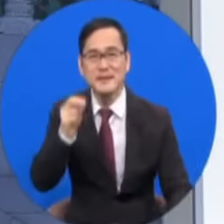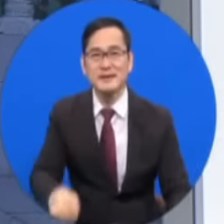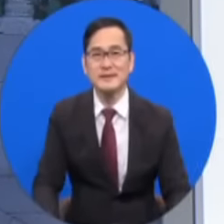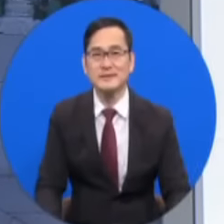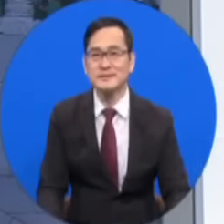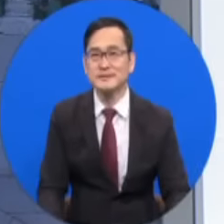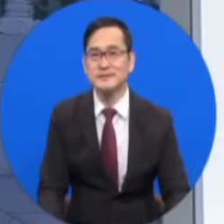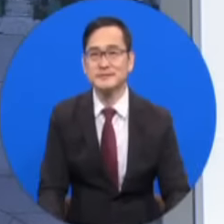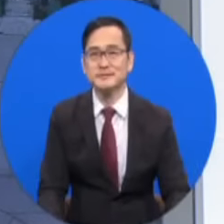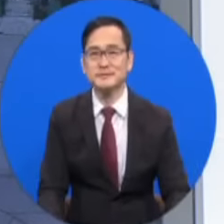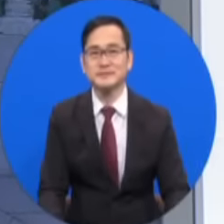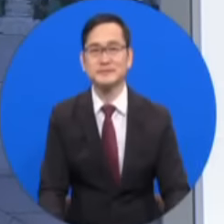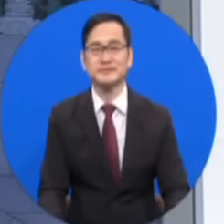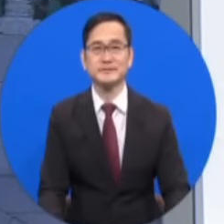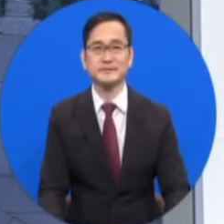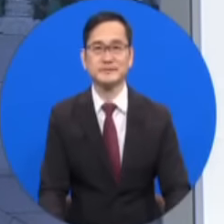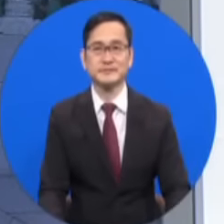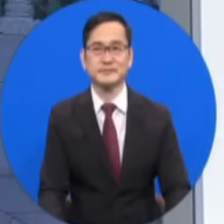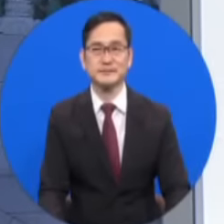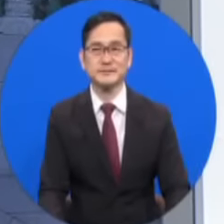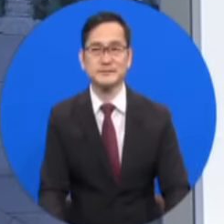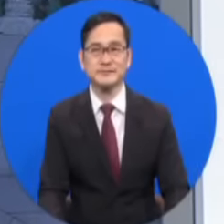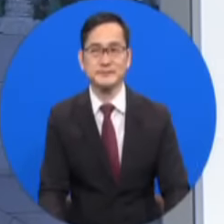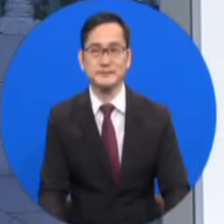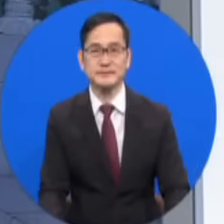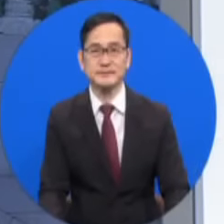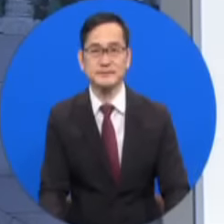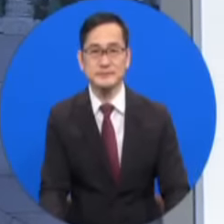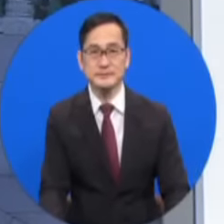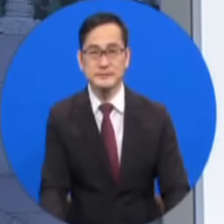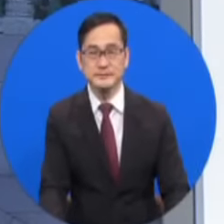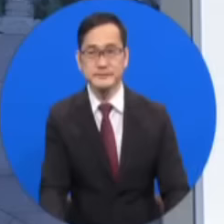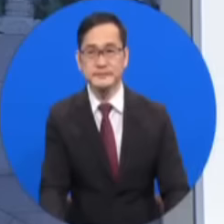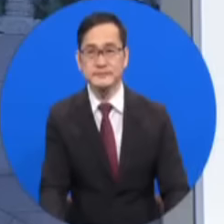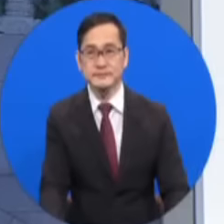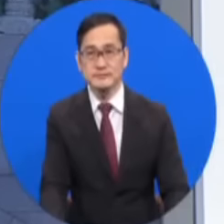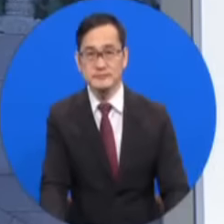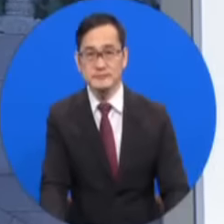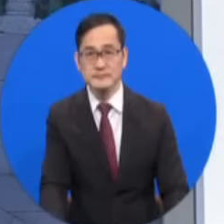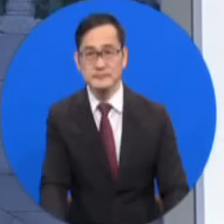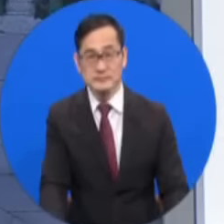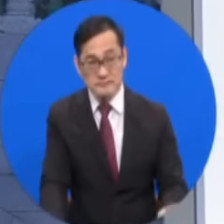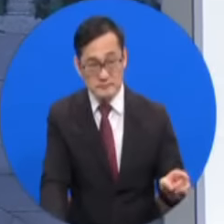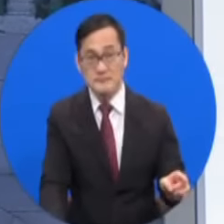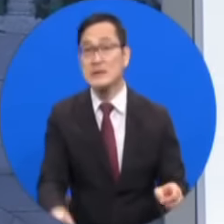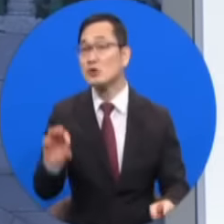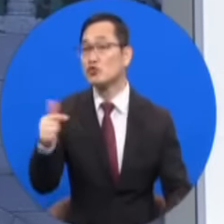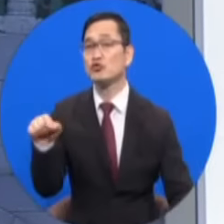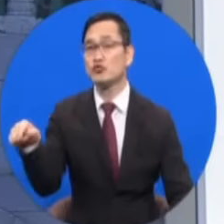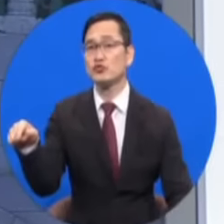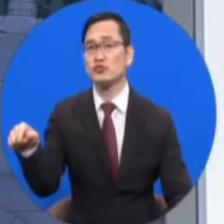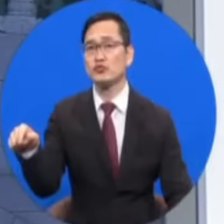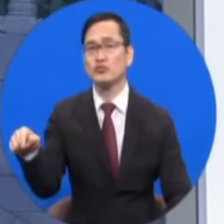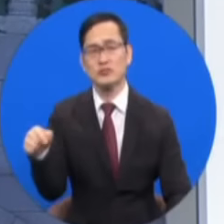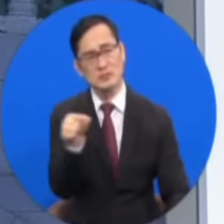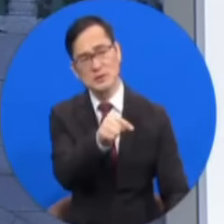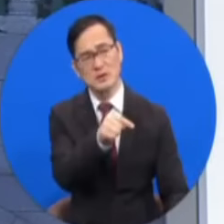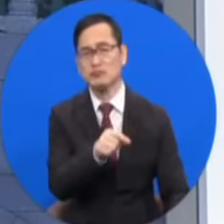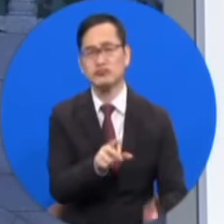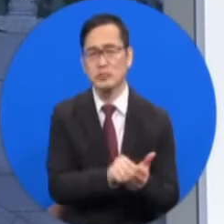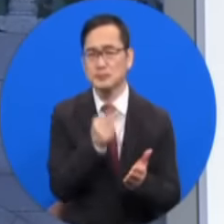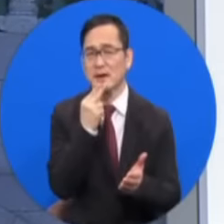자야 지금 그 조기헌 변호사님 이게 만 불리는데이 윤건영 의원이 말을 해서 누구 탓도 할 수